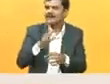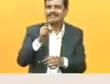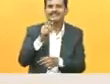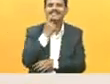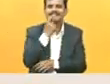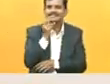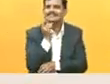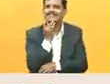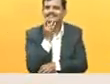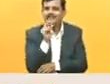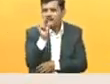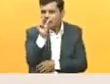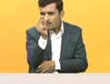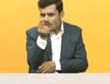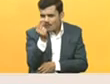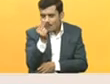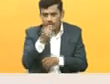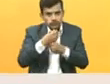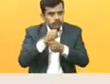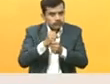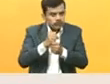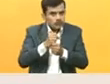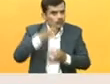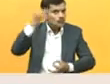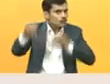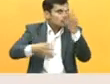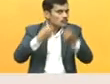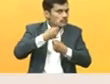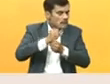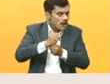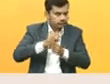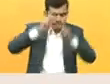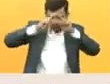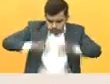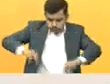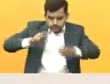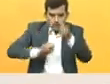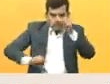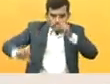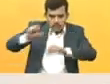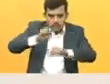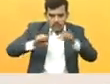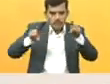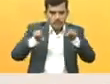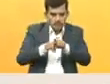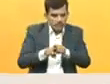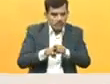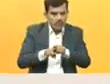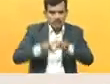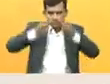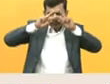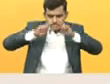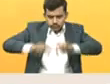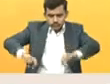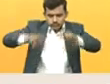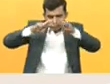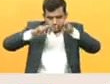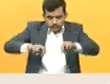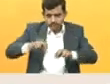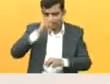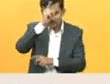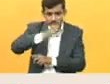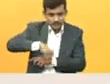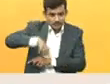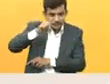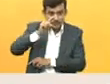जैसी क्रांतिकारी विधियों को भी विकसित कर रहा है। एक्सटेम की ये रिसर्च भारत